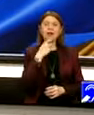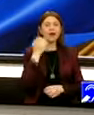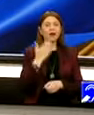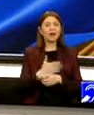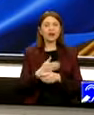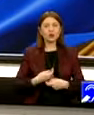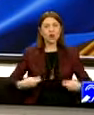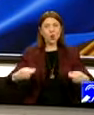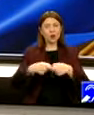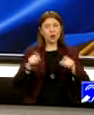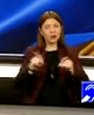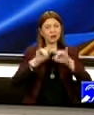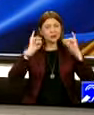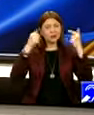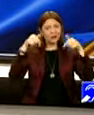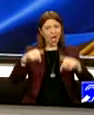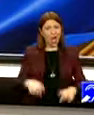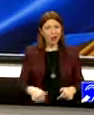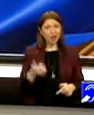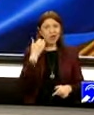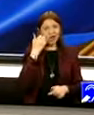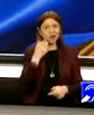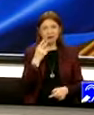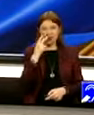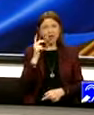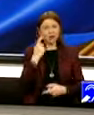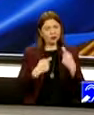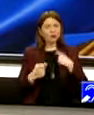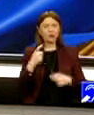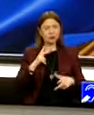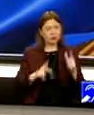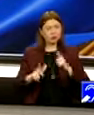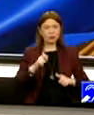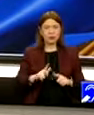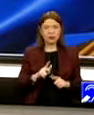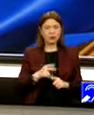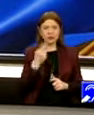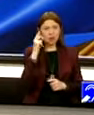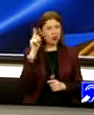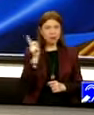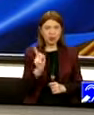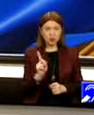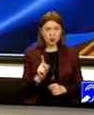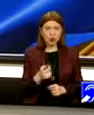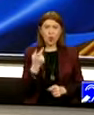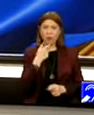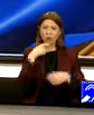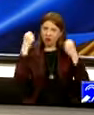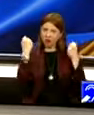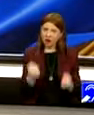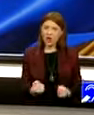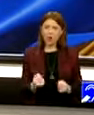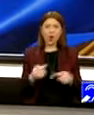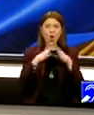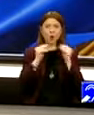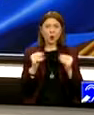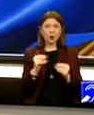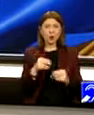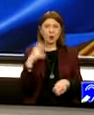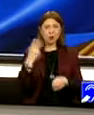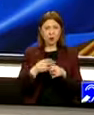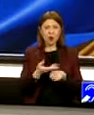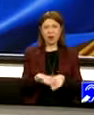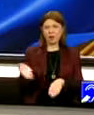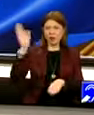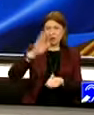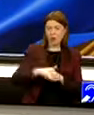Unirea. Așa se întâmplă și acum, când trecem prin încercări care păreau de neimaginat. A fost încă un an greu, cu români răpuși de boală, cu